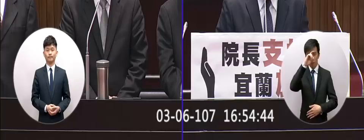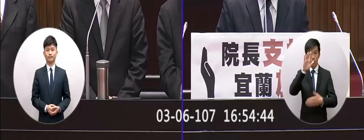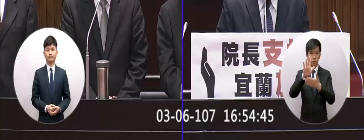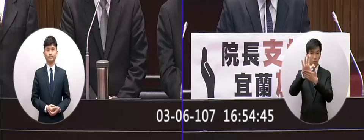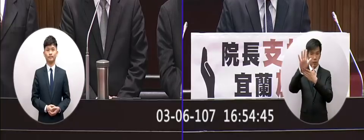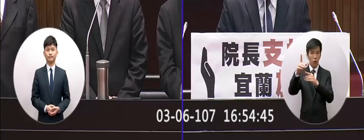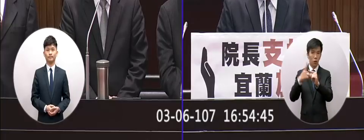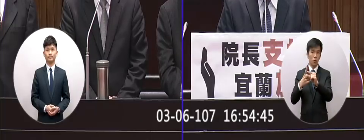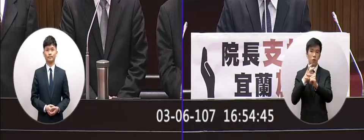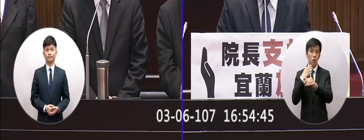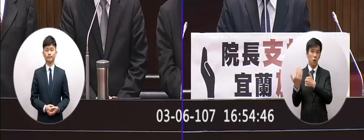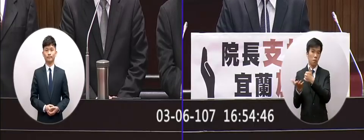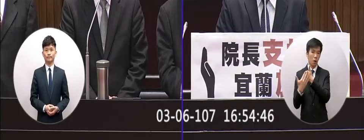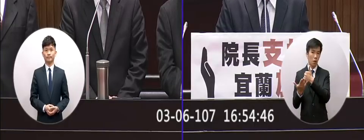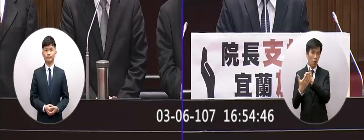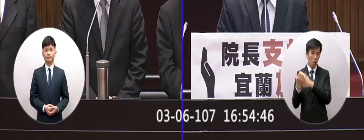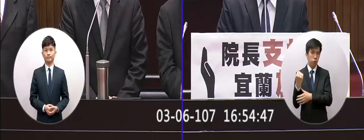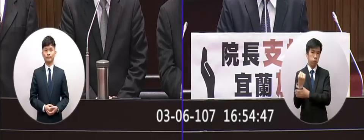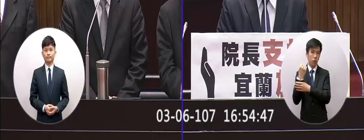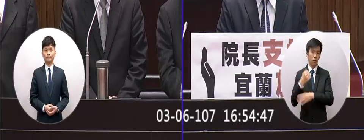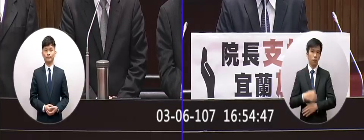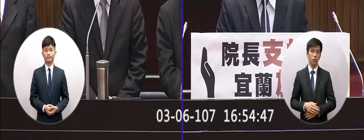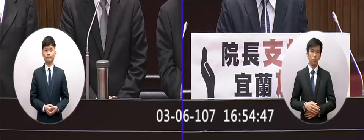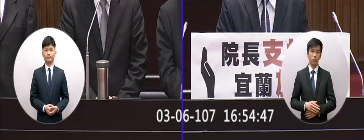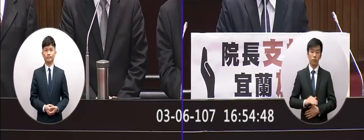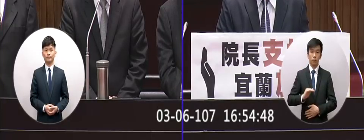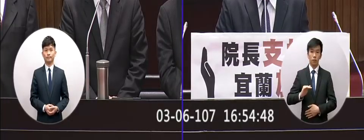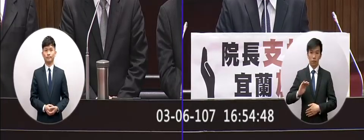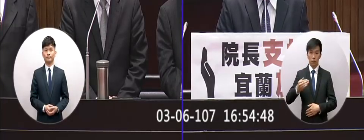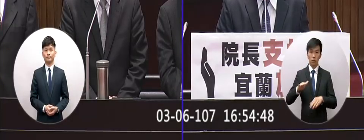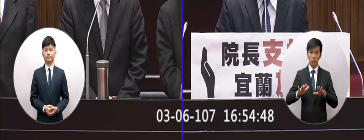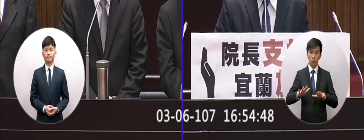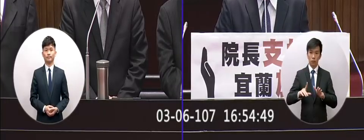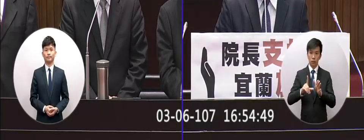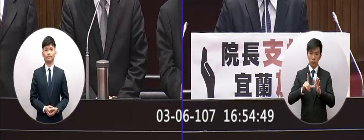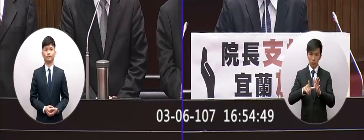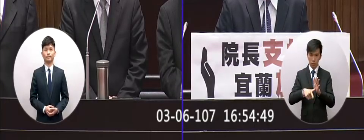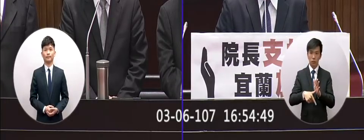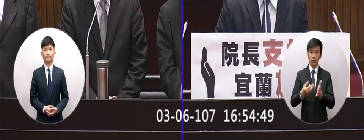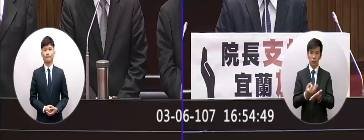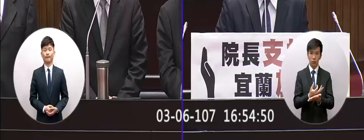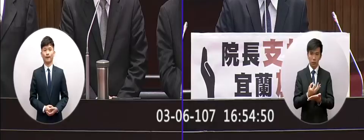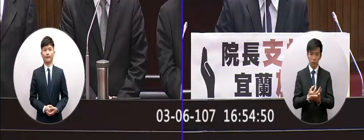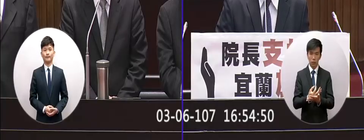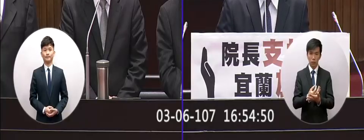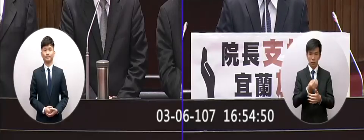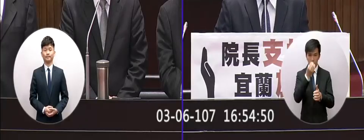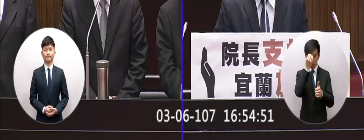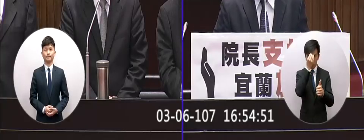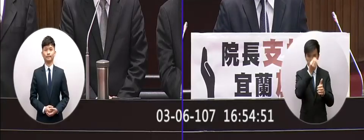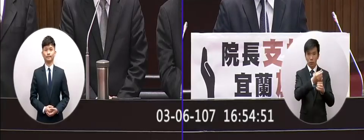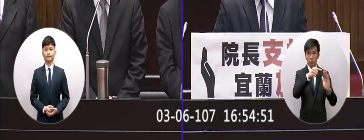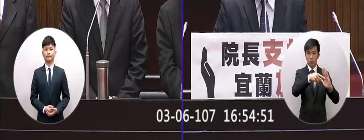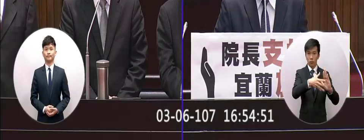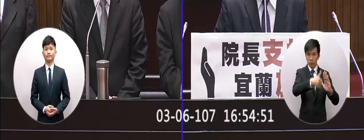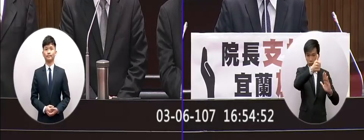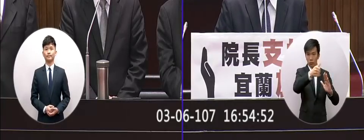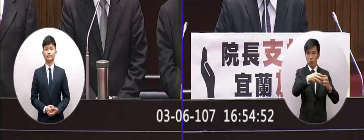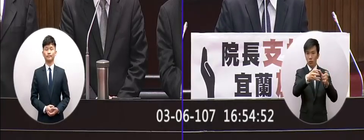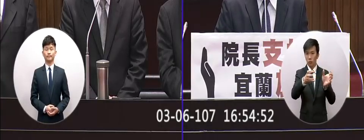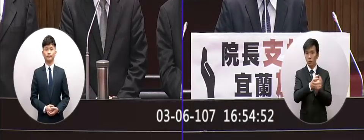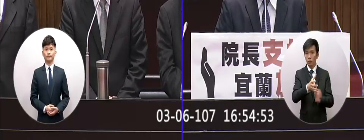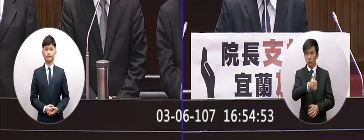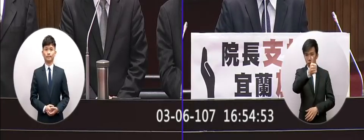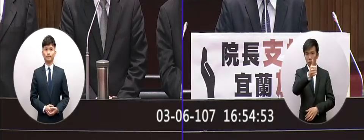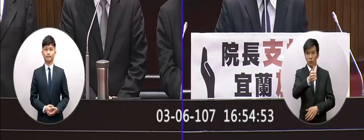来配合了哈。那今天县里时间上的关系呢，我想还是要请部长、请院长跟部长大力来